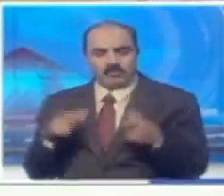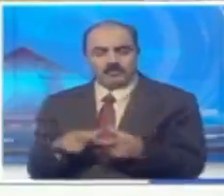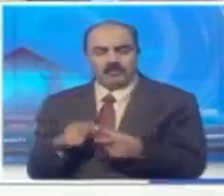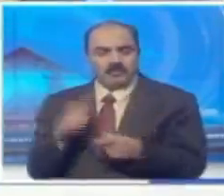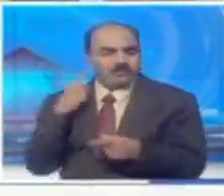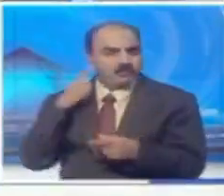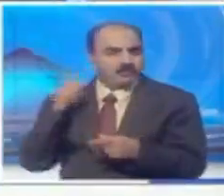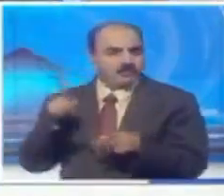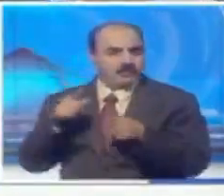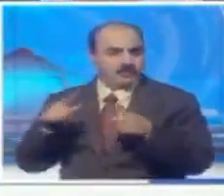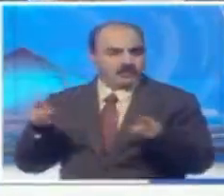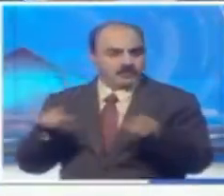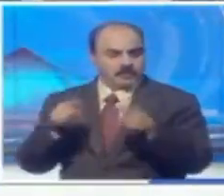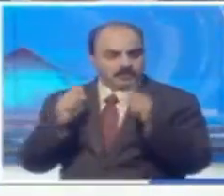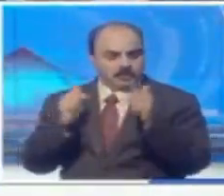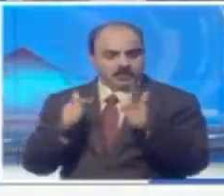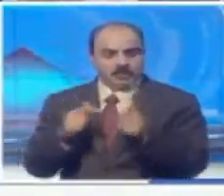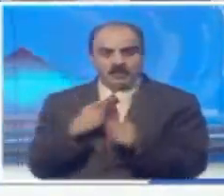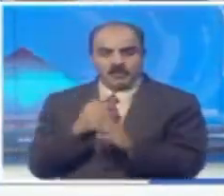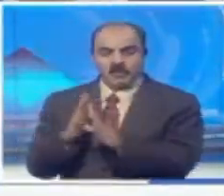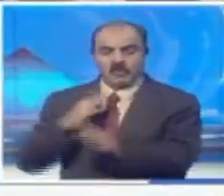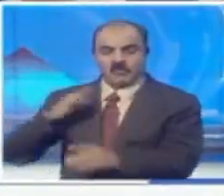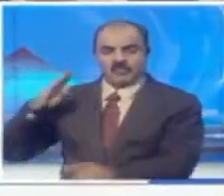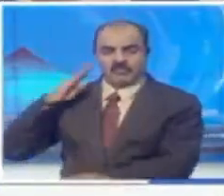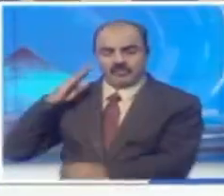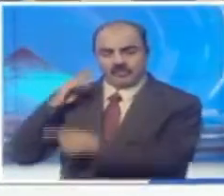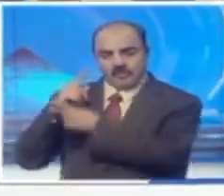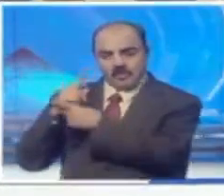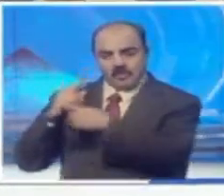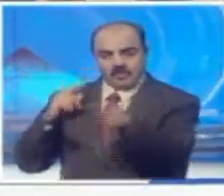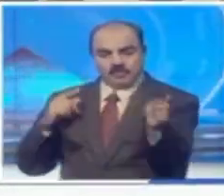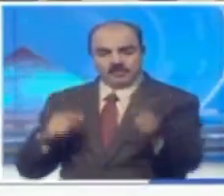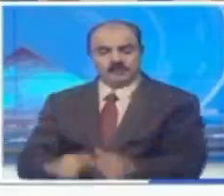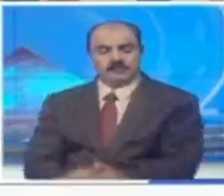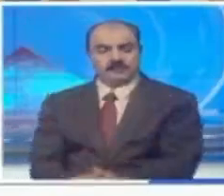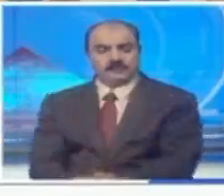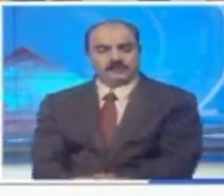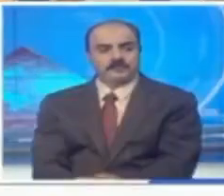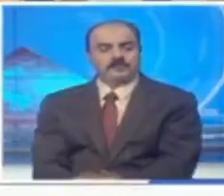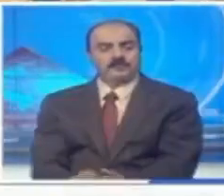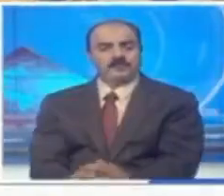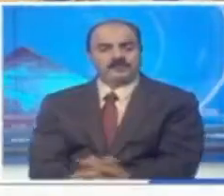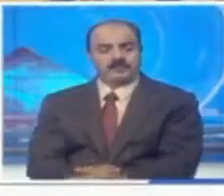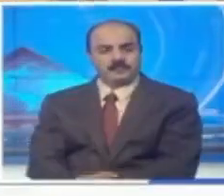السلمين الوطنيين واستعراض حرس الشرف.